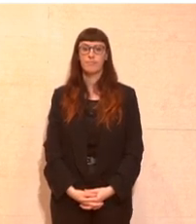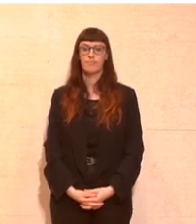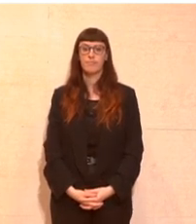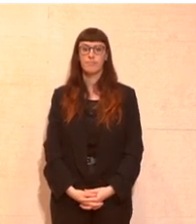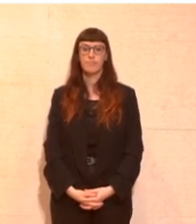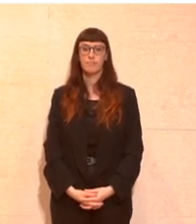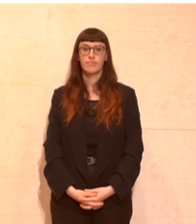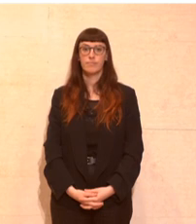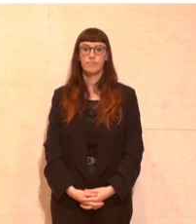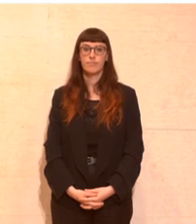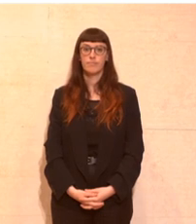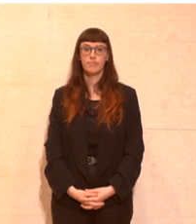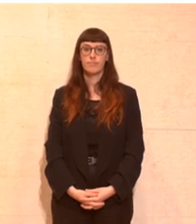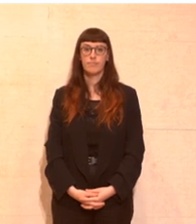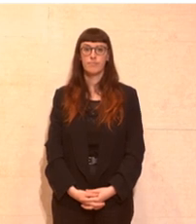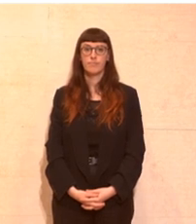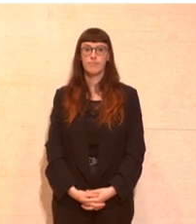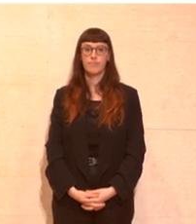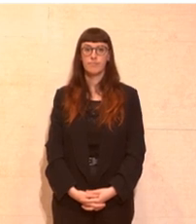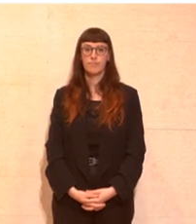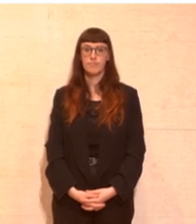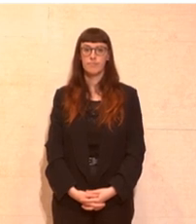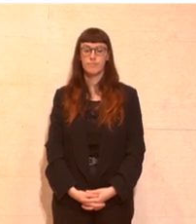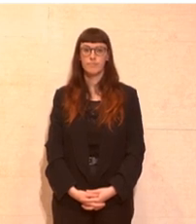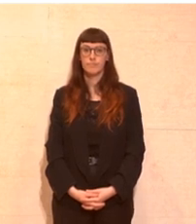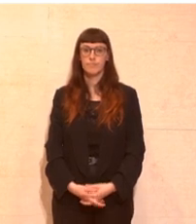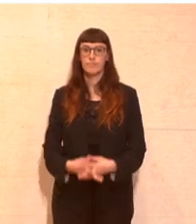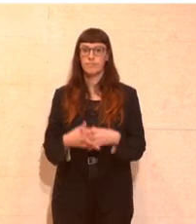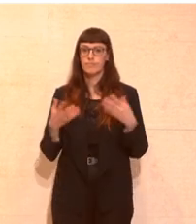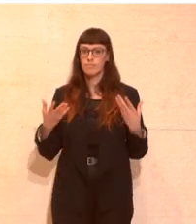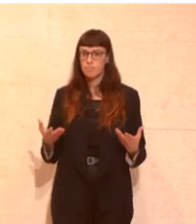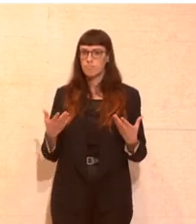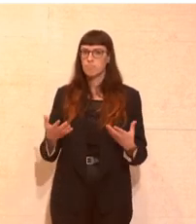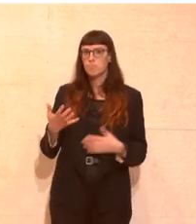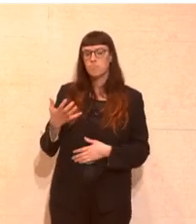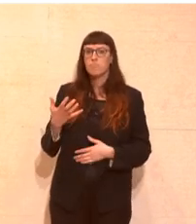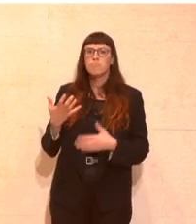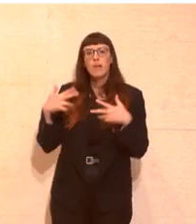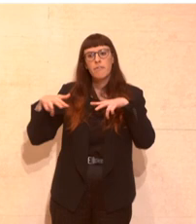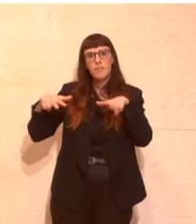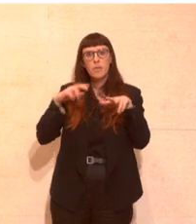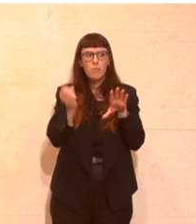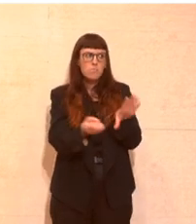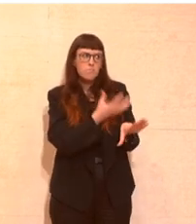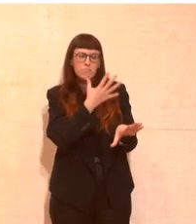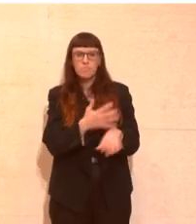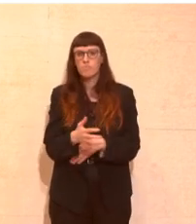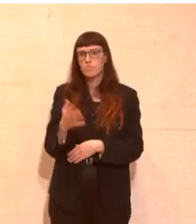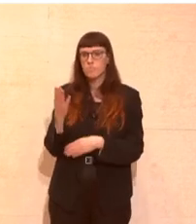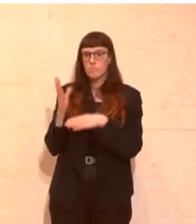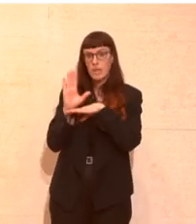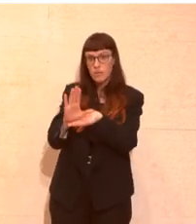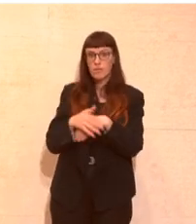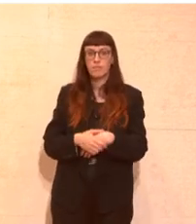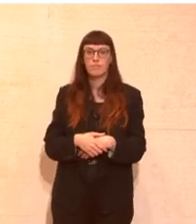Pour commencer cette journée, nous souhaiterions vous faire visionner une petite capsule vidéo que nous avons réalisée pour justement ce bulletin Le